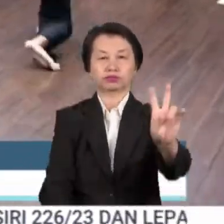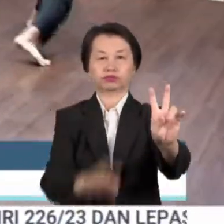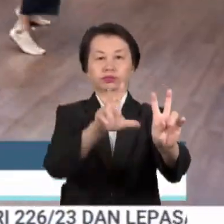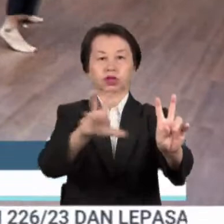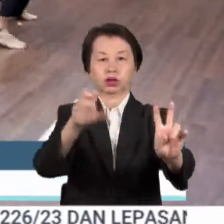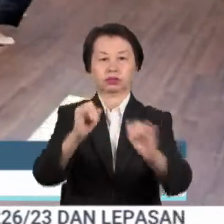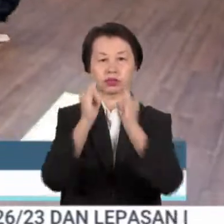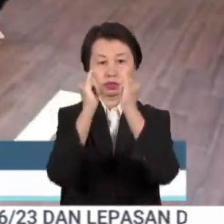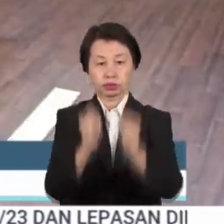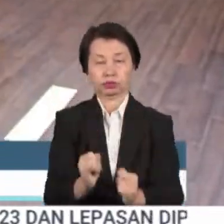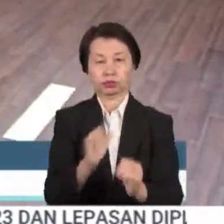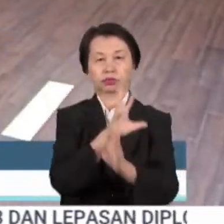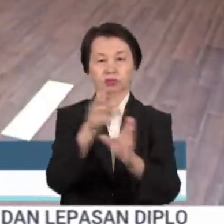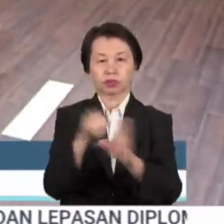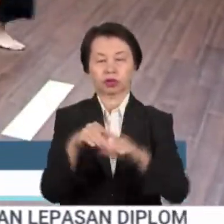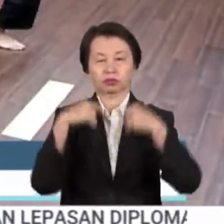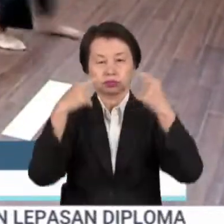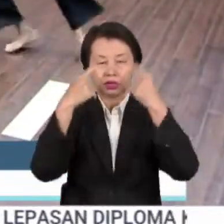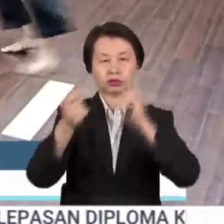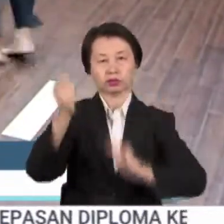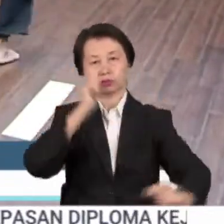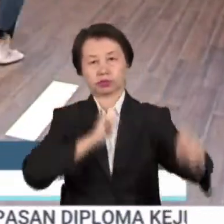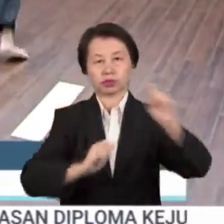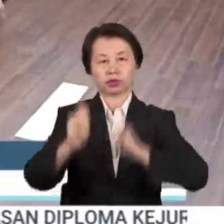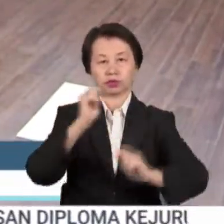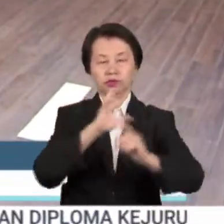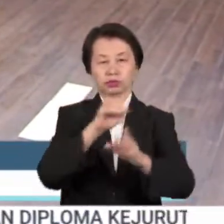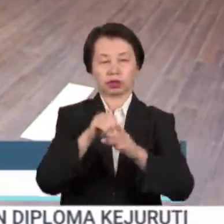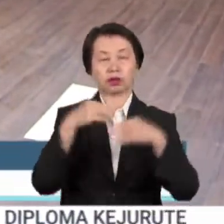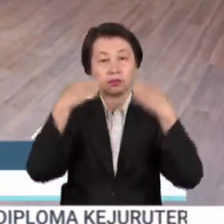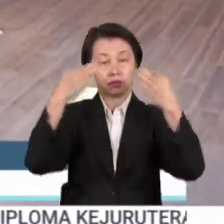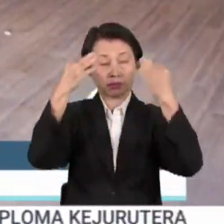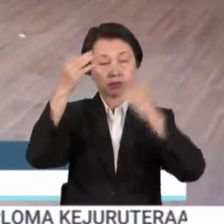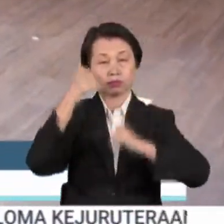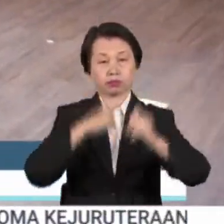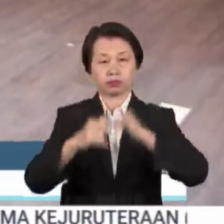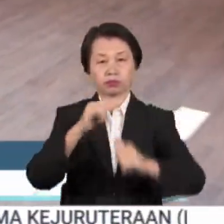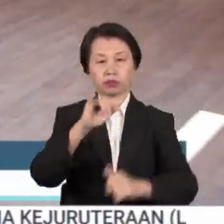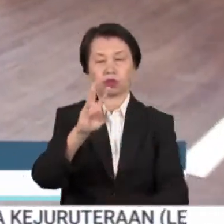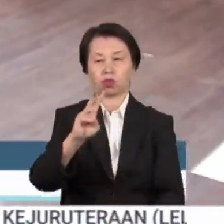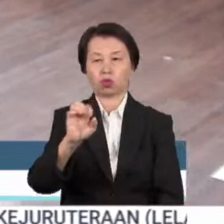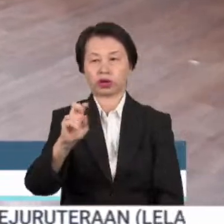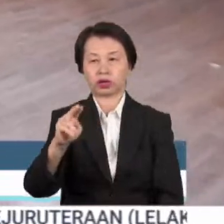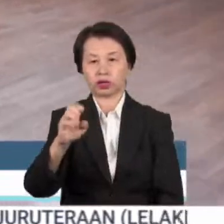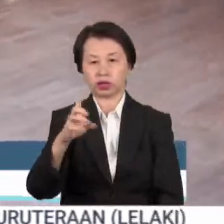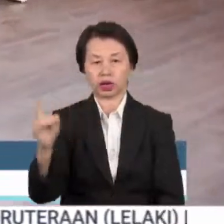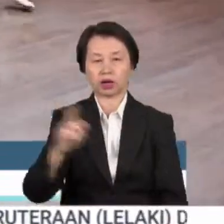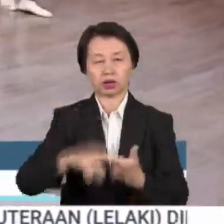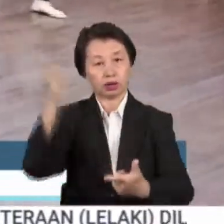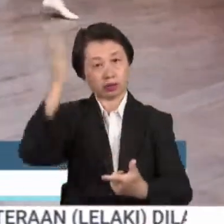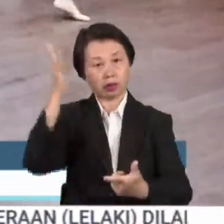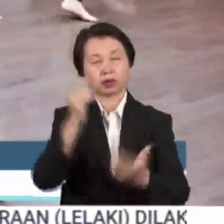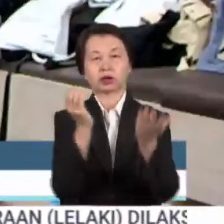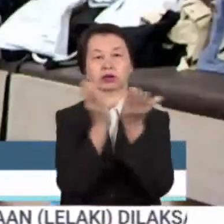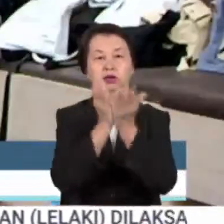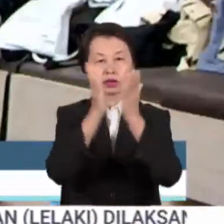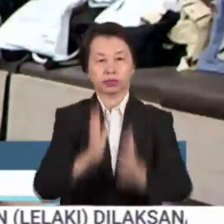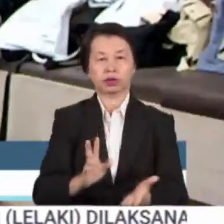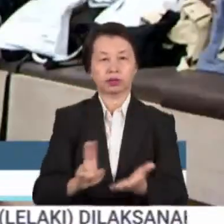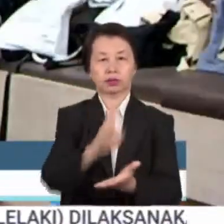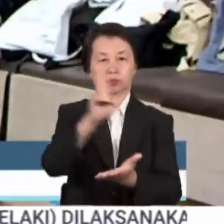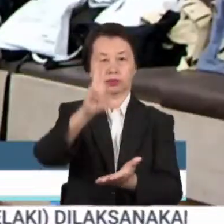230 individu terlibat jayakan teater tersebut termasuk pelakon terkenal Wadidah Imran bersama pensyarah dan pelajar universiti